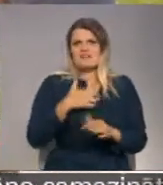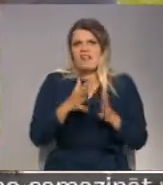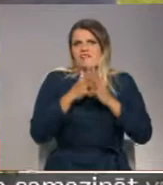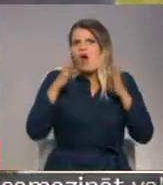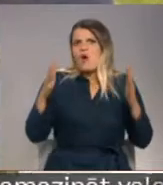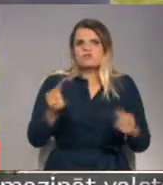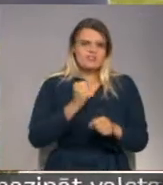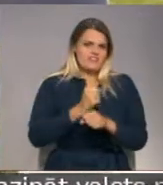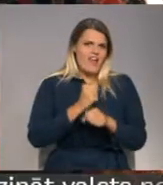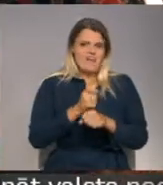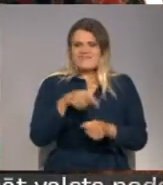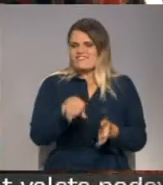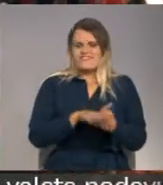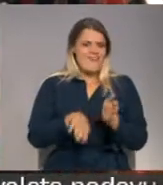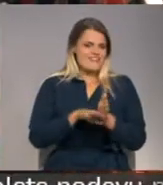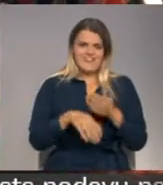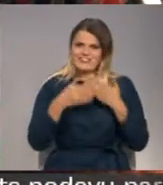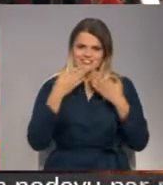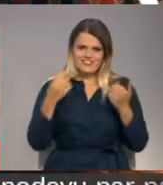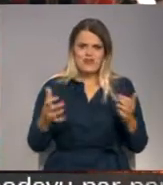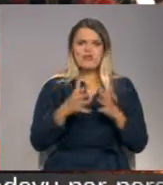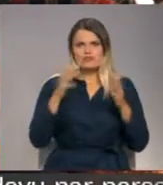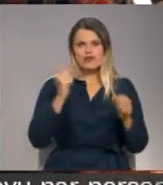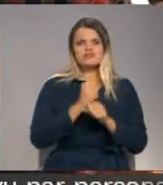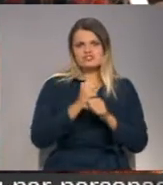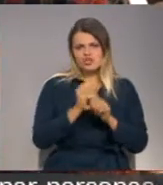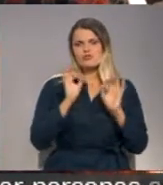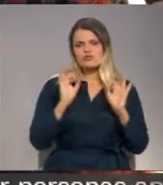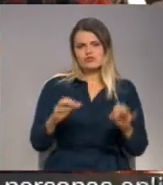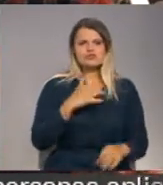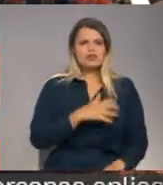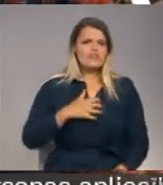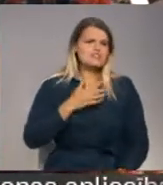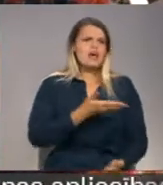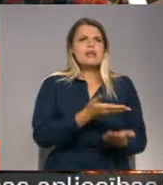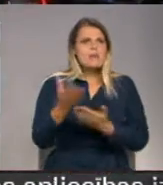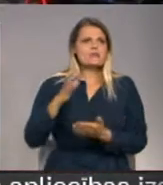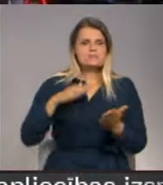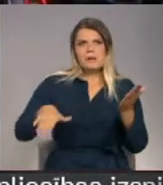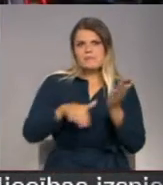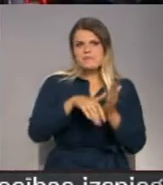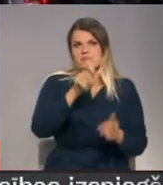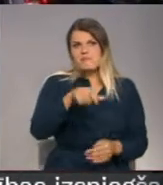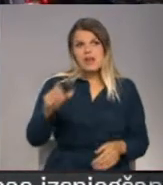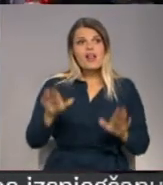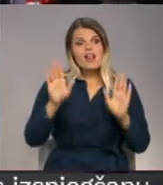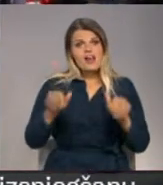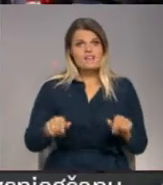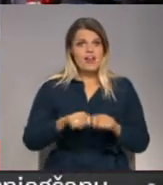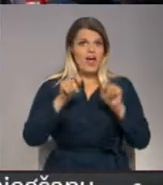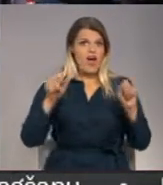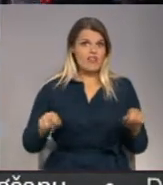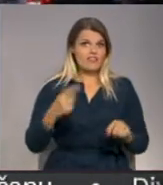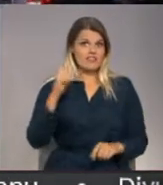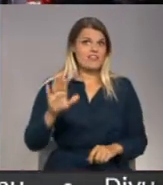darba, tas tik vienkārši nenāk. Un daudz darba te tiešām vajadzēja, ikvienam bija palīgi. Savukārt, lai varētu atvērt šādu